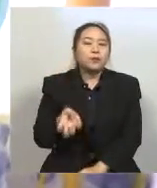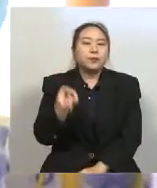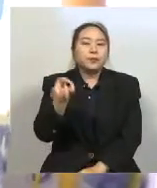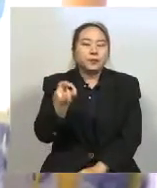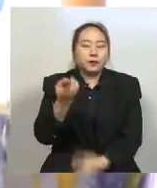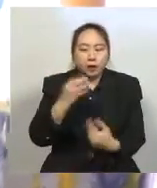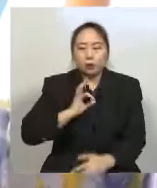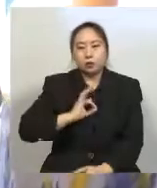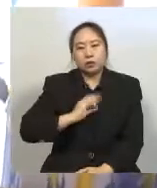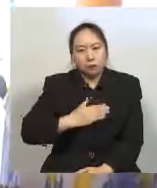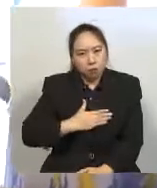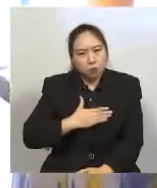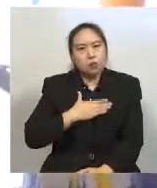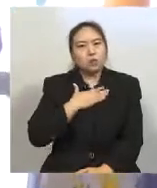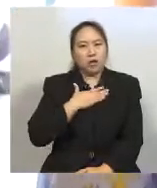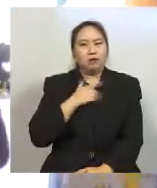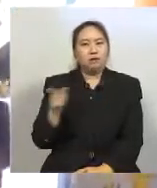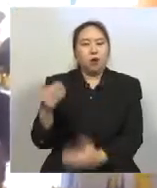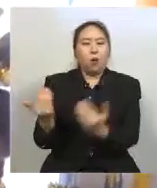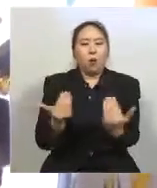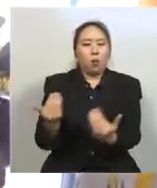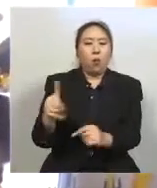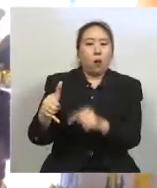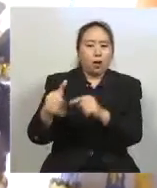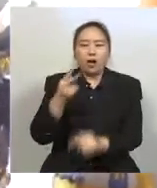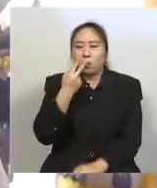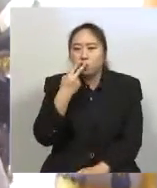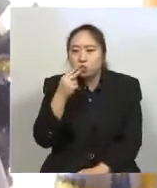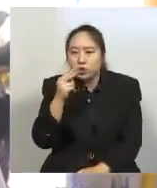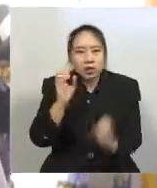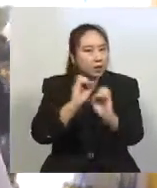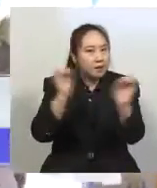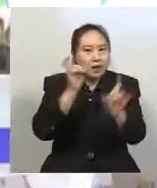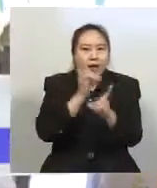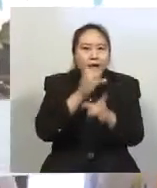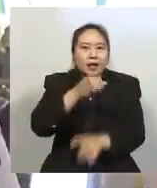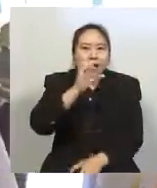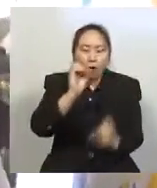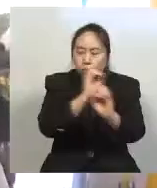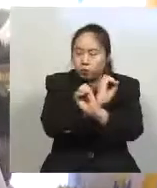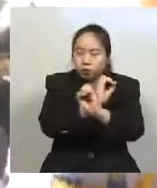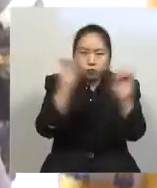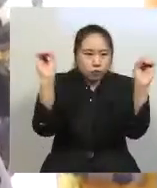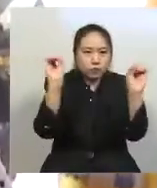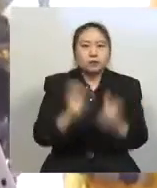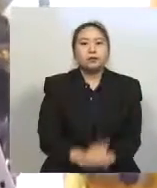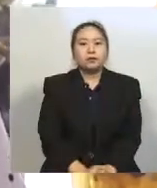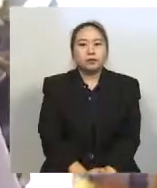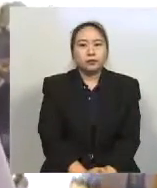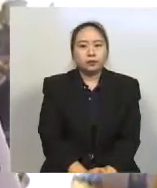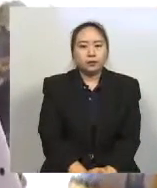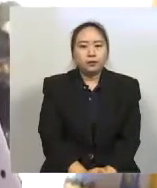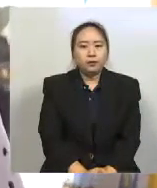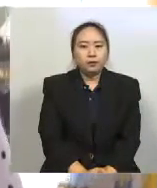บคือลูกคนนี้น่ะไม่สูบบุหรี่ไม่กินเหล้าเขาเป็นคนไม่กินเหล้าสูบบุหรี่เลยแล้ว